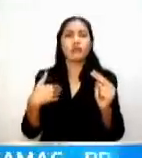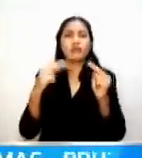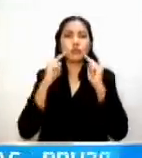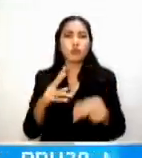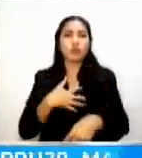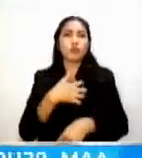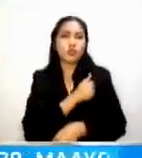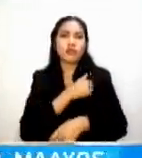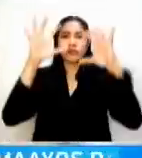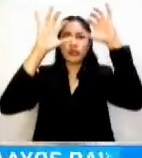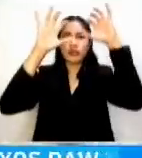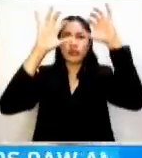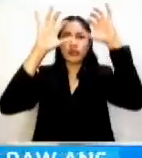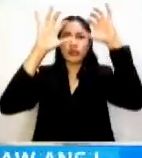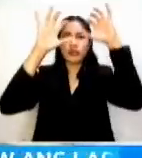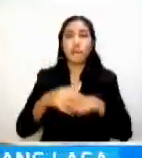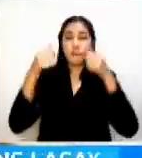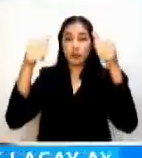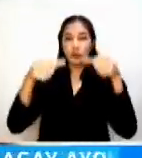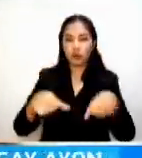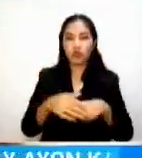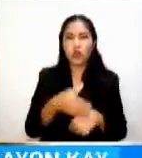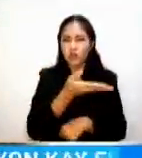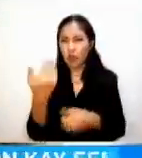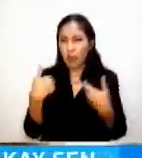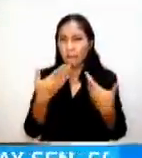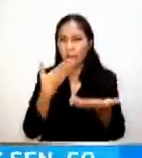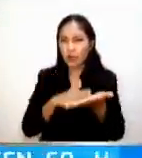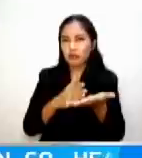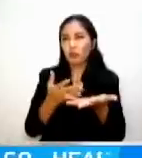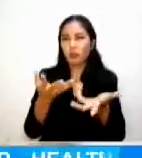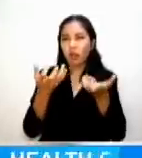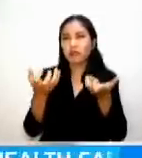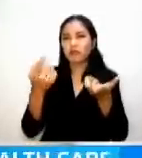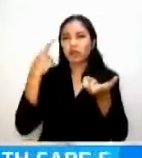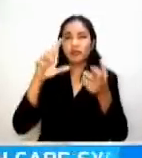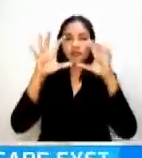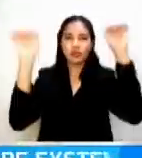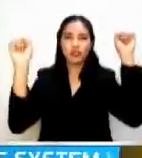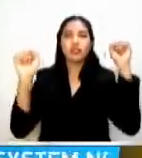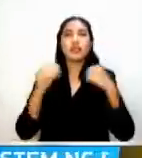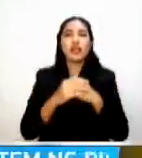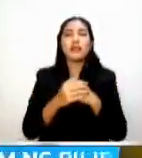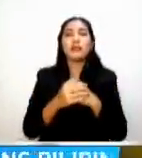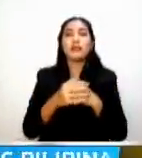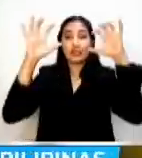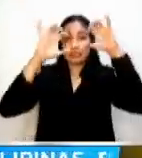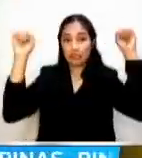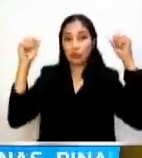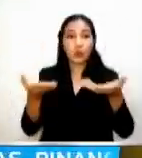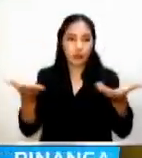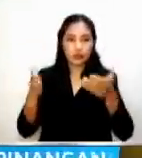masasamang hangarin, huwag munang magdiwang. Nasa bahay pangarap lang anya ang Pangulo at tambak daw ang trabaho. Hindi rin